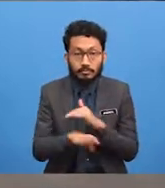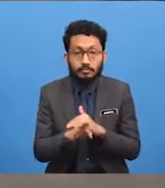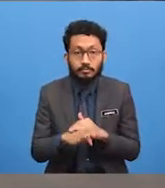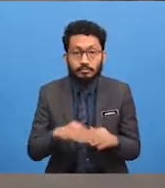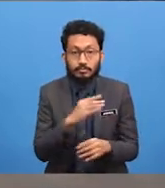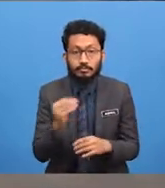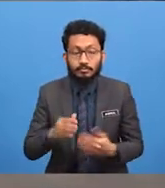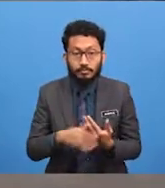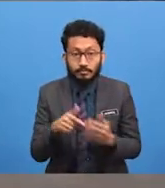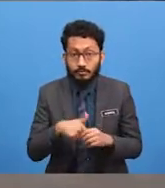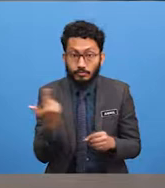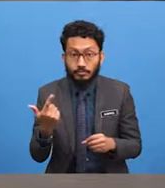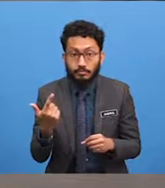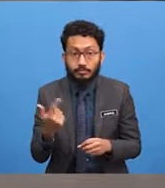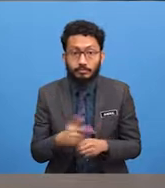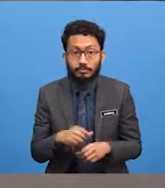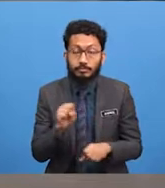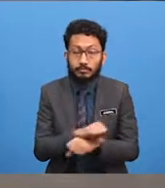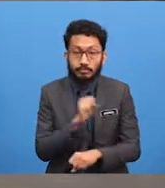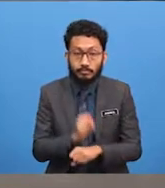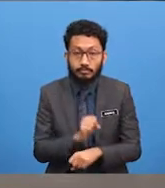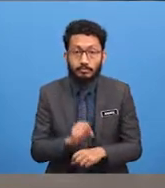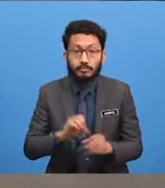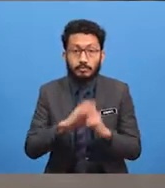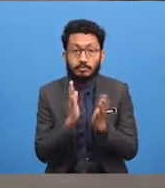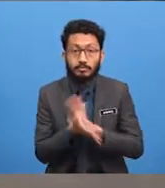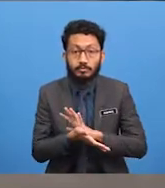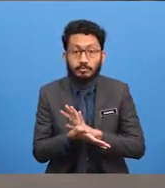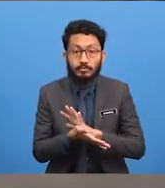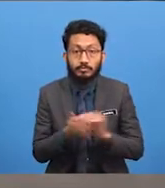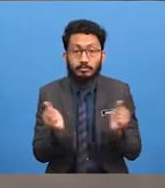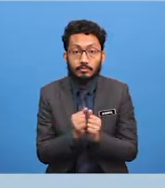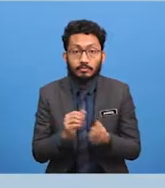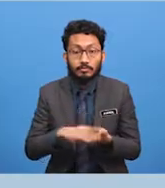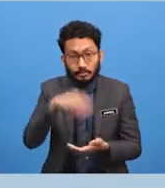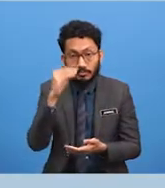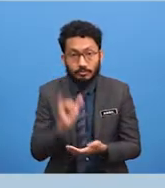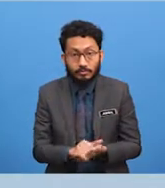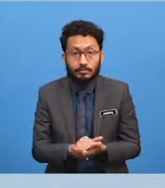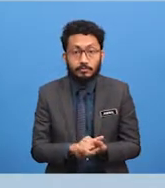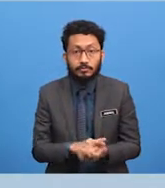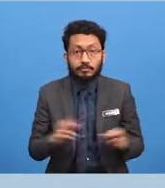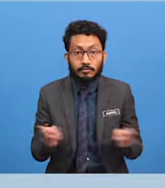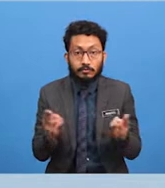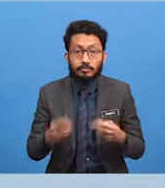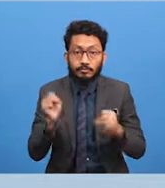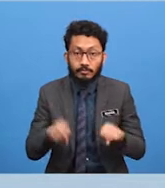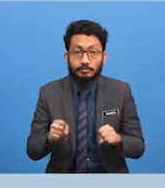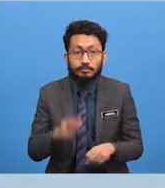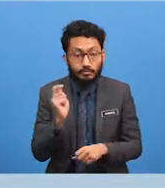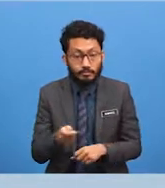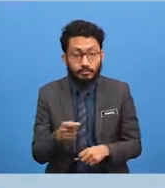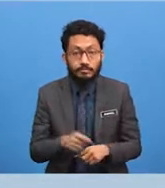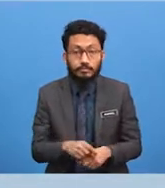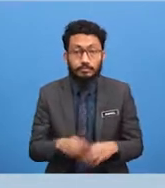dan luaran organisasi. Maka, dengan maklumat yang ada, pengurus boleh menentukan alternatif